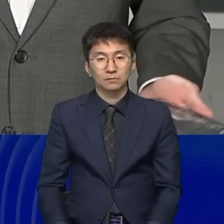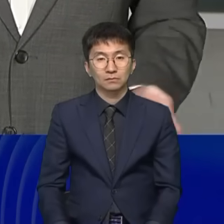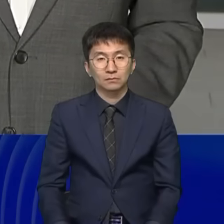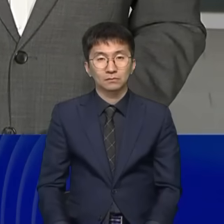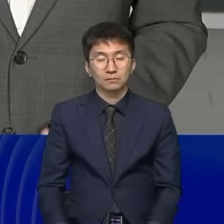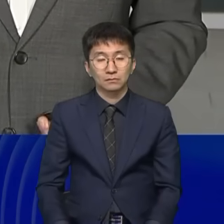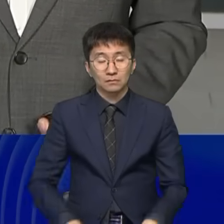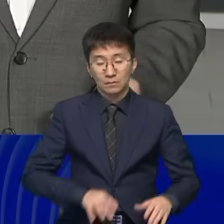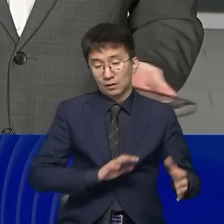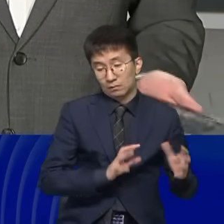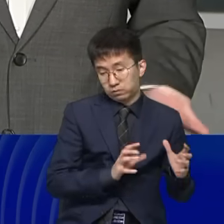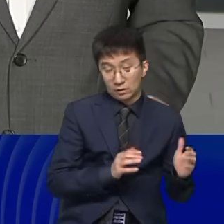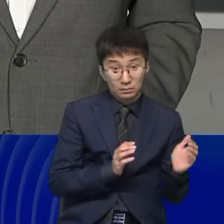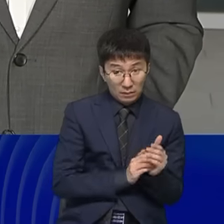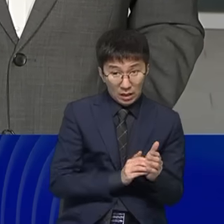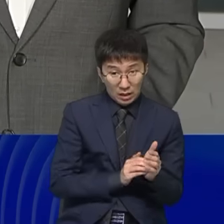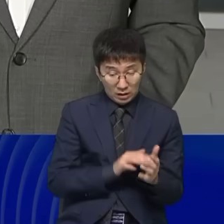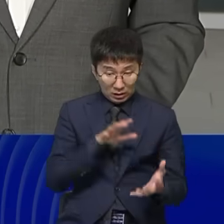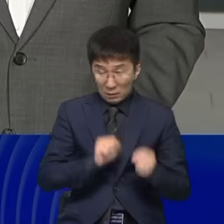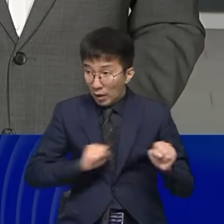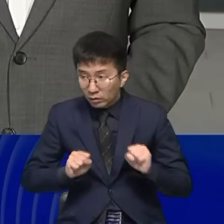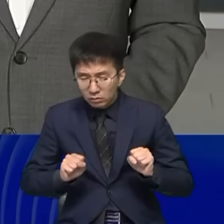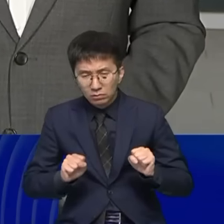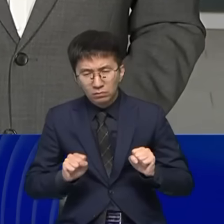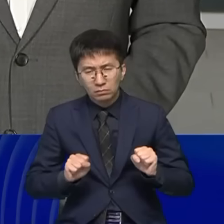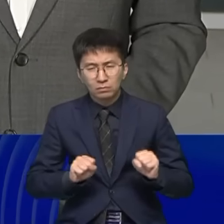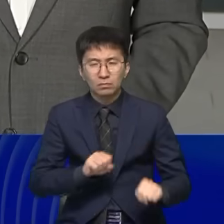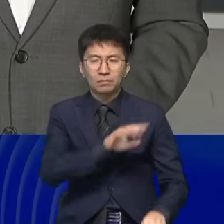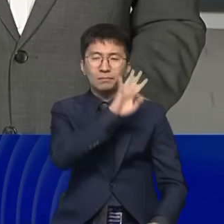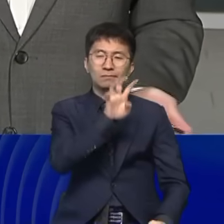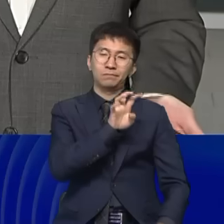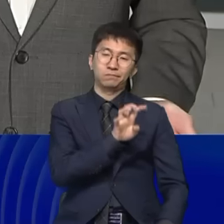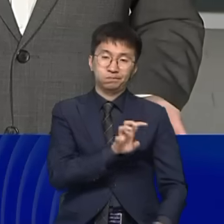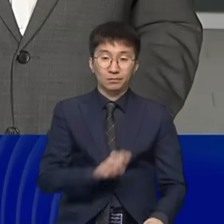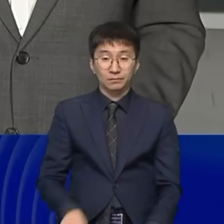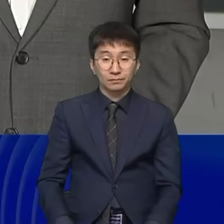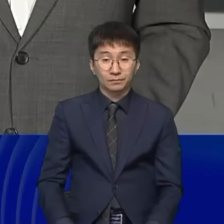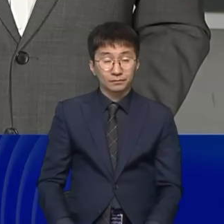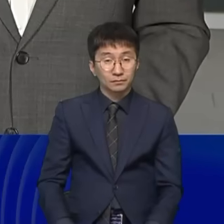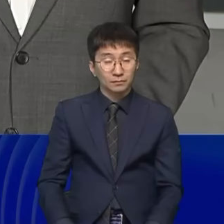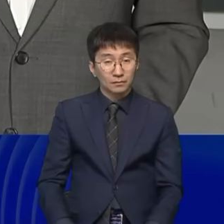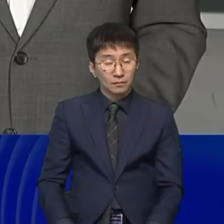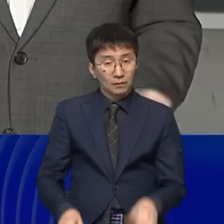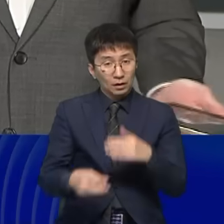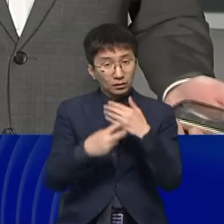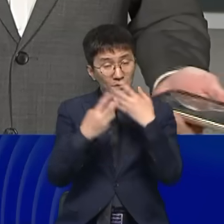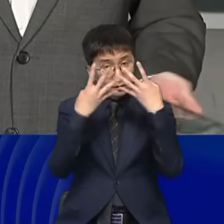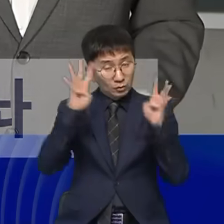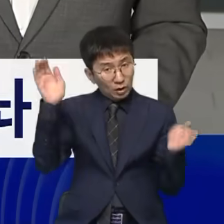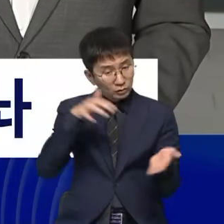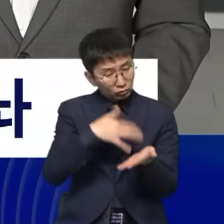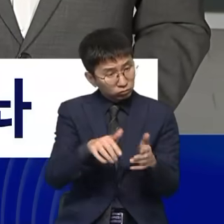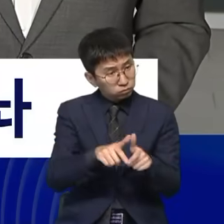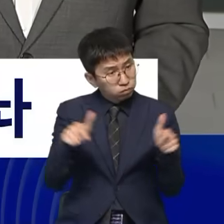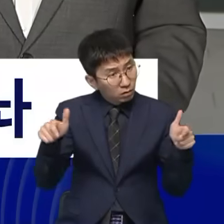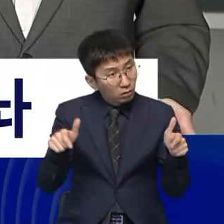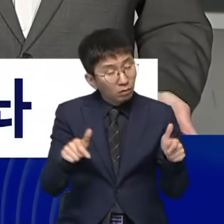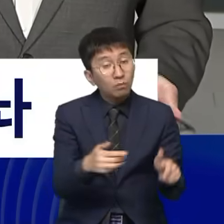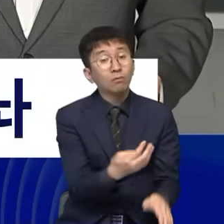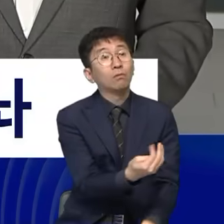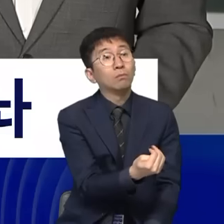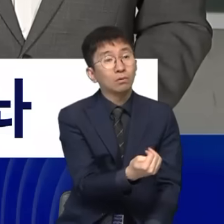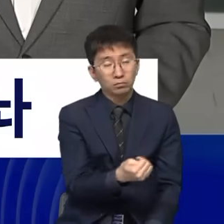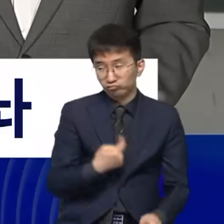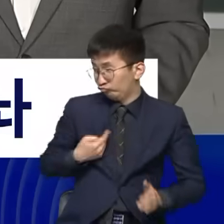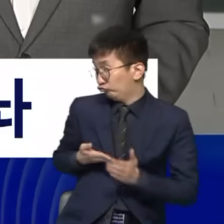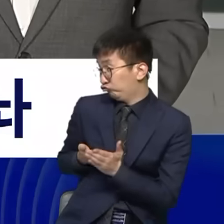하지만 회의가 끝난 뒤 곧바로 구체적인 행동으로 이어질지는 미지수입니다. 의대 정원을 얼마나 늘릴 건지 또 의료계가 요구해온 정책을 정부가